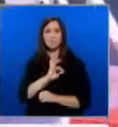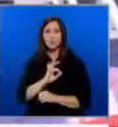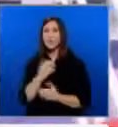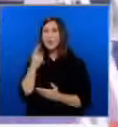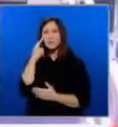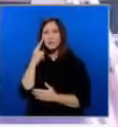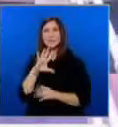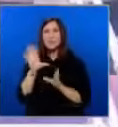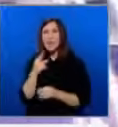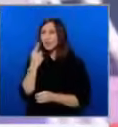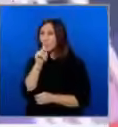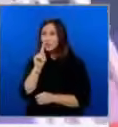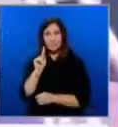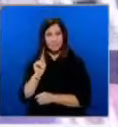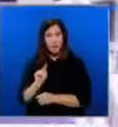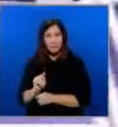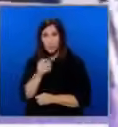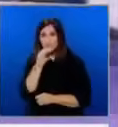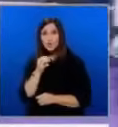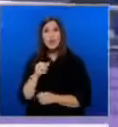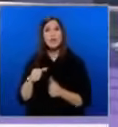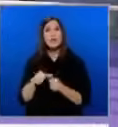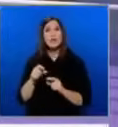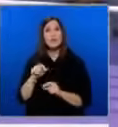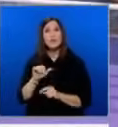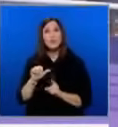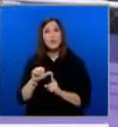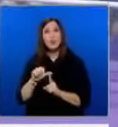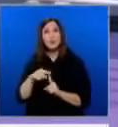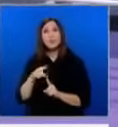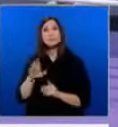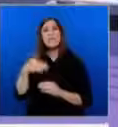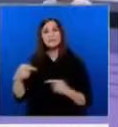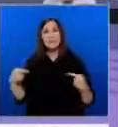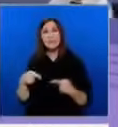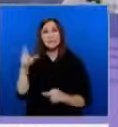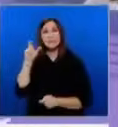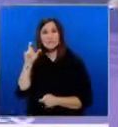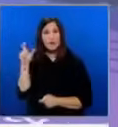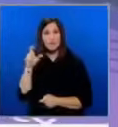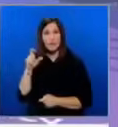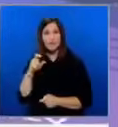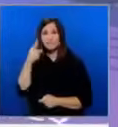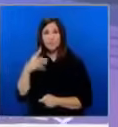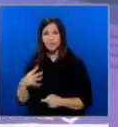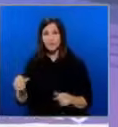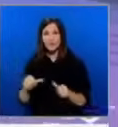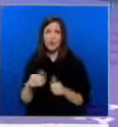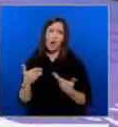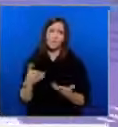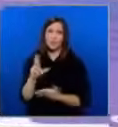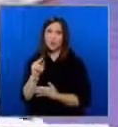за целият този казус в случая с Ли Юн Тин, която е следващата съперничка на Светлана на четвъртфинал? Каквото и да